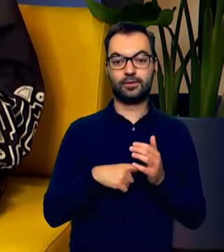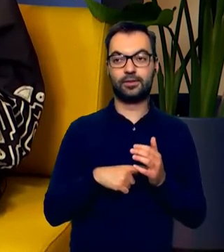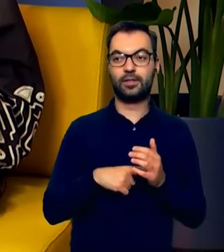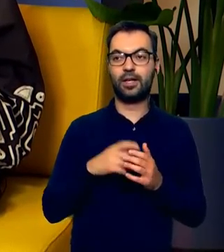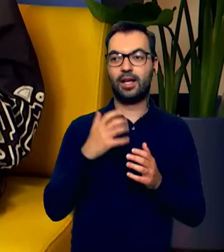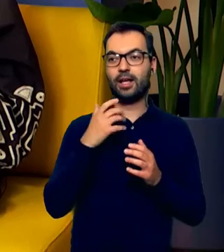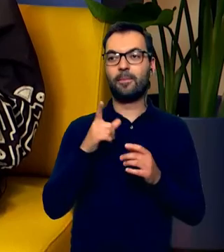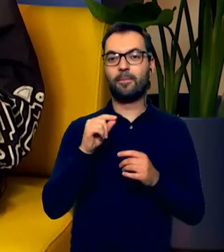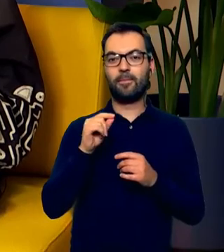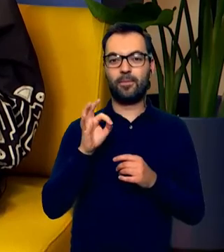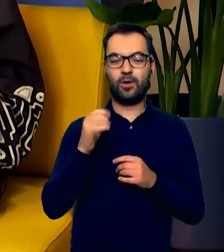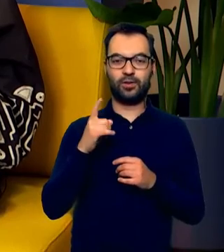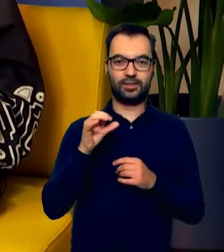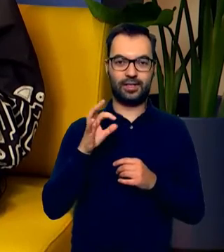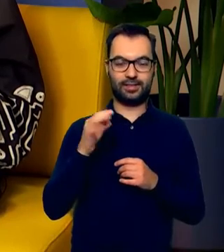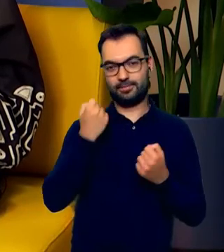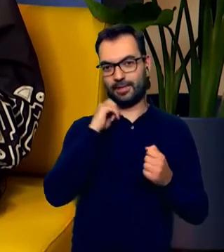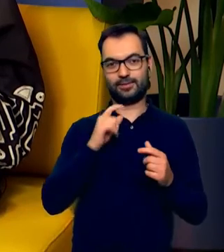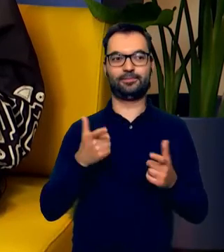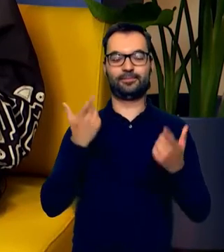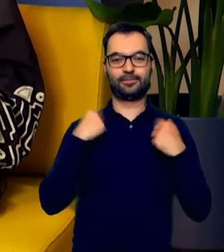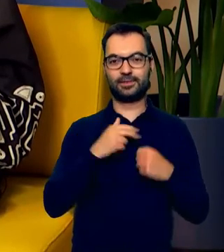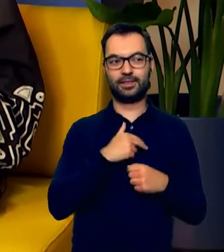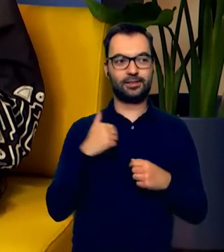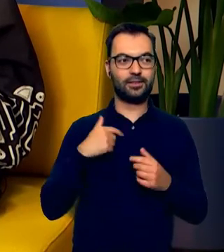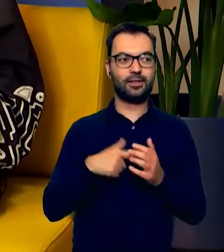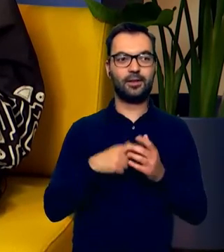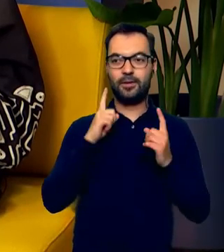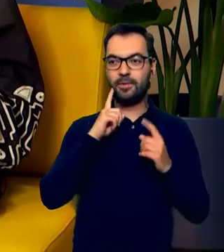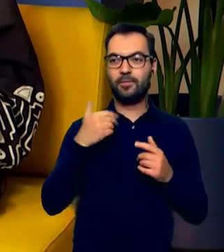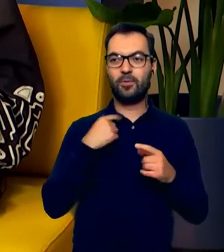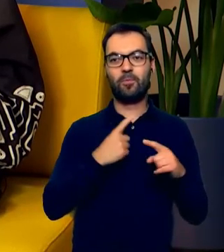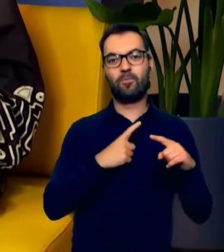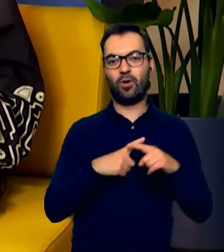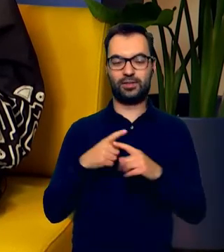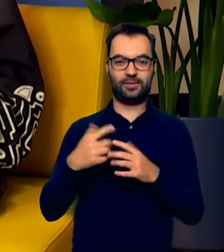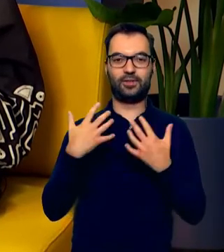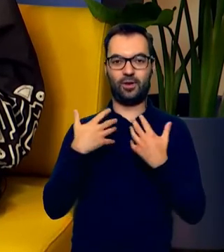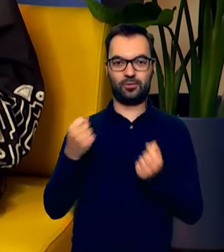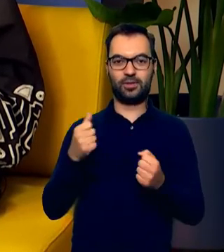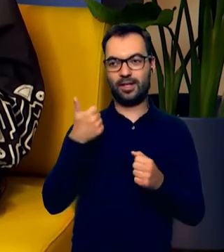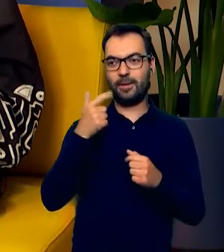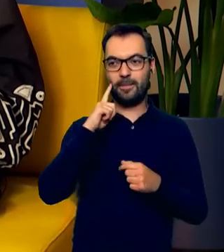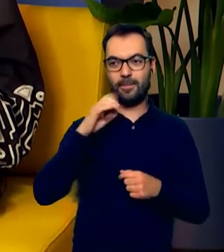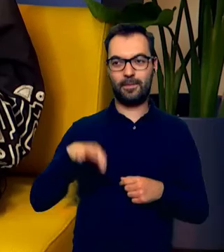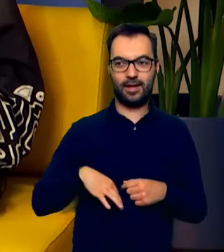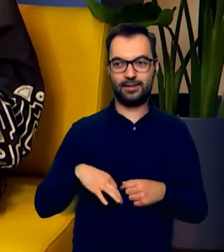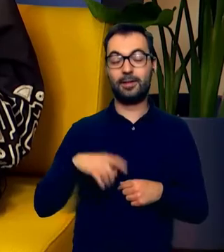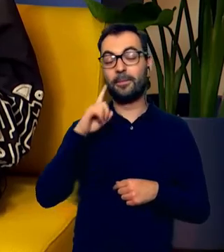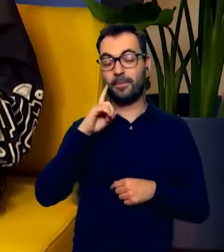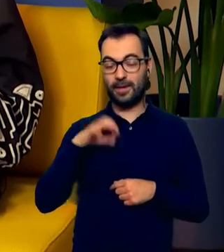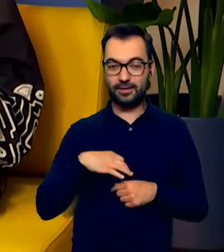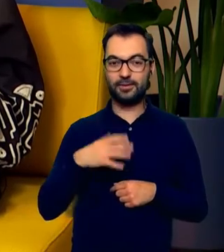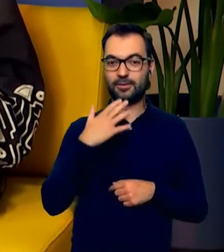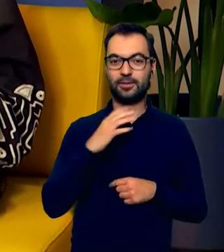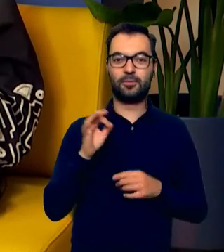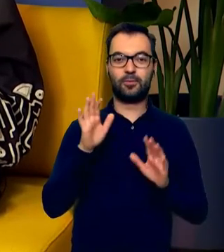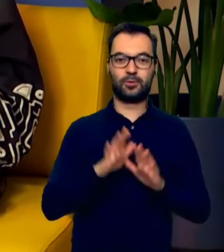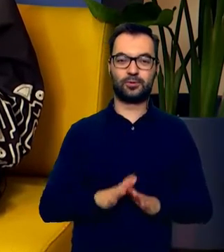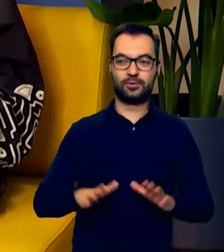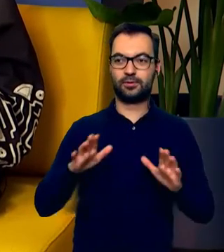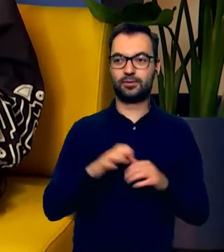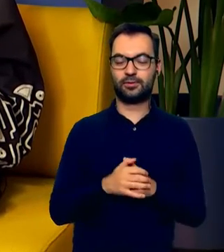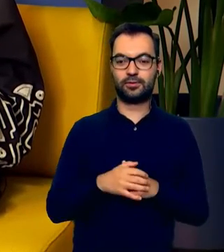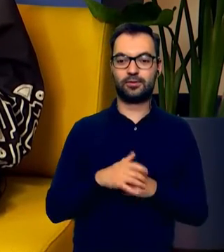takie gadanie, to nas bardzo zaskoczyło, że miałyśmy taki naprawdę pozytywny odbiór. Tylko jeden pan taki, to był pan, który powiedział, tak. Boże,